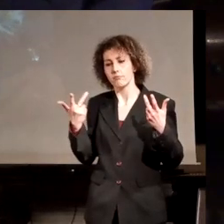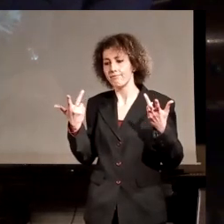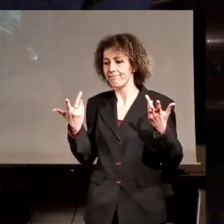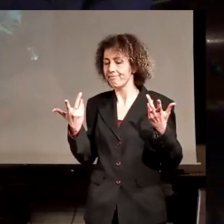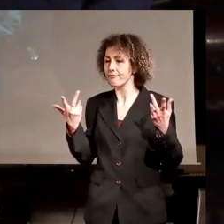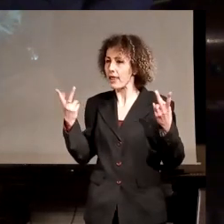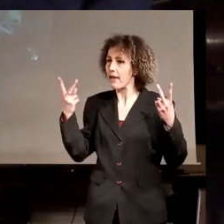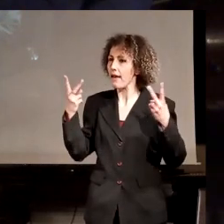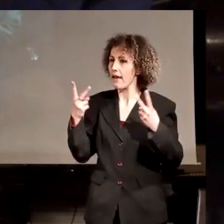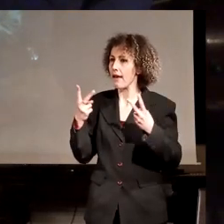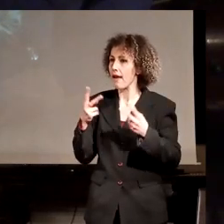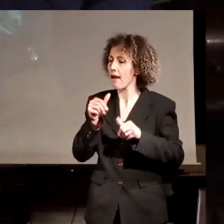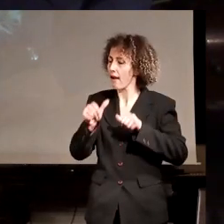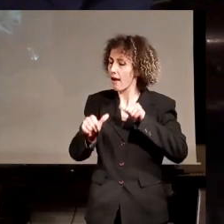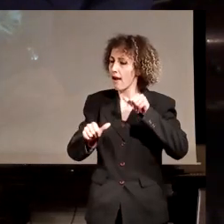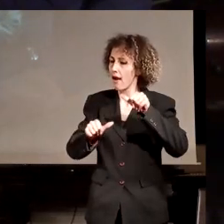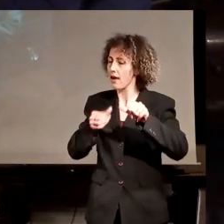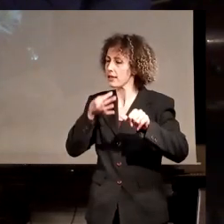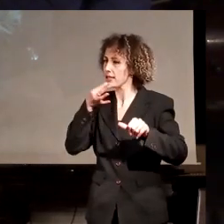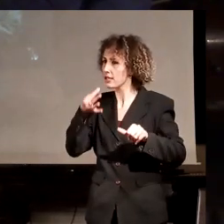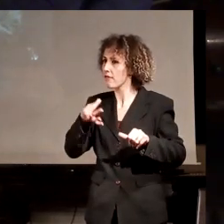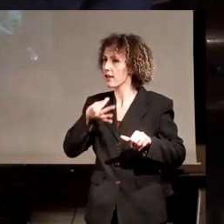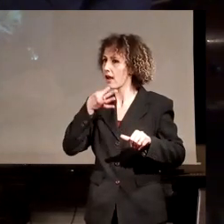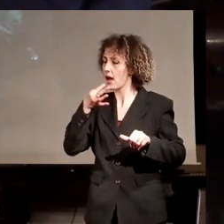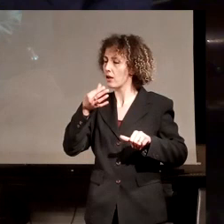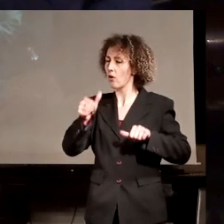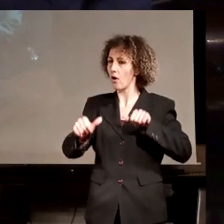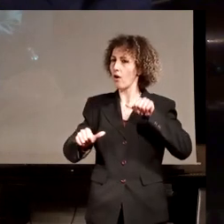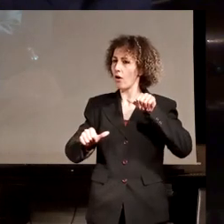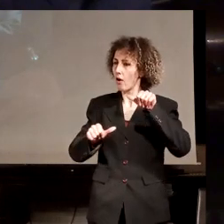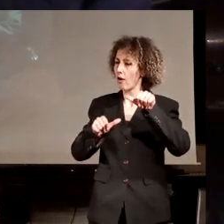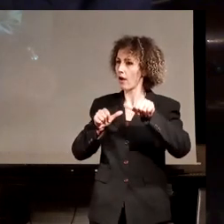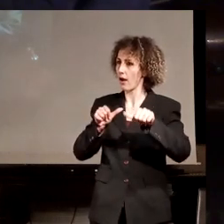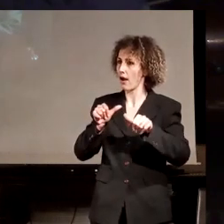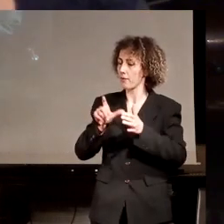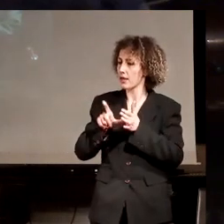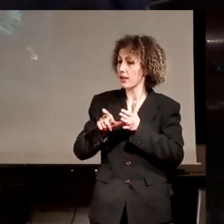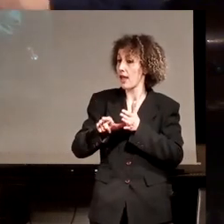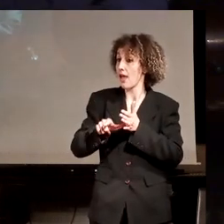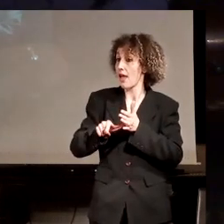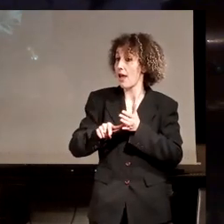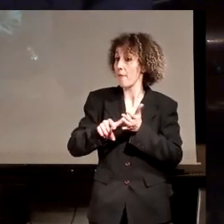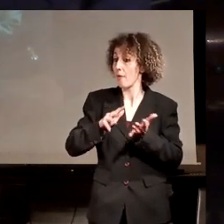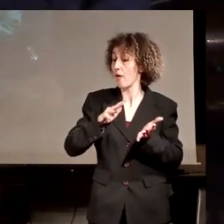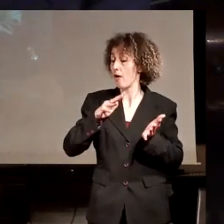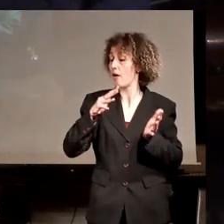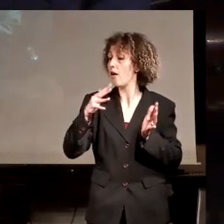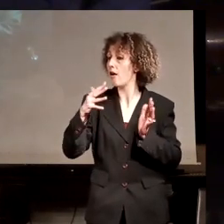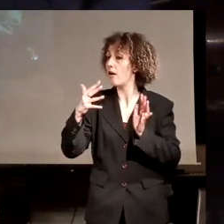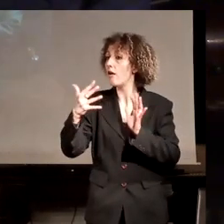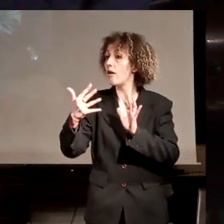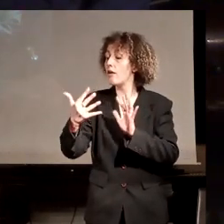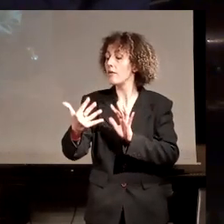cambia di significato col tempo anche con anche geograficamente quando ci spostiamo